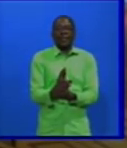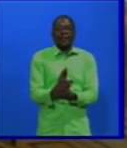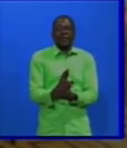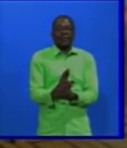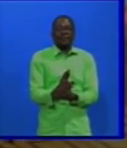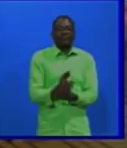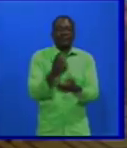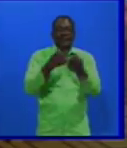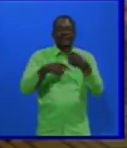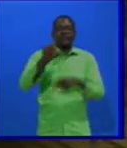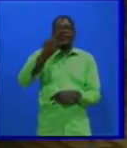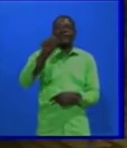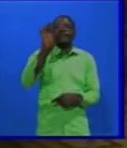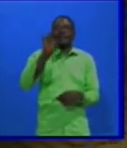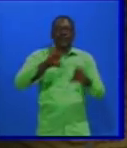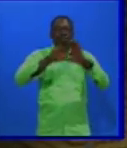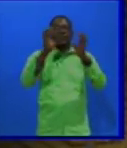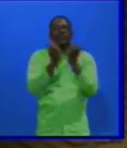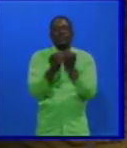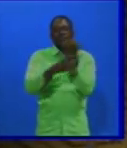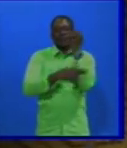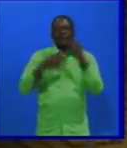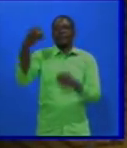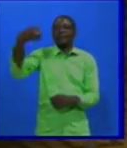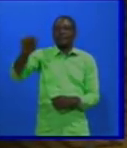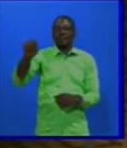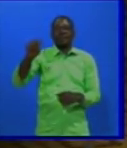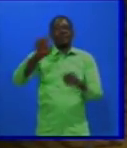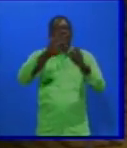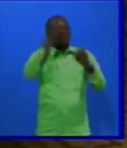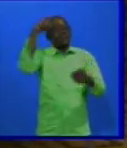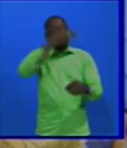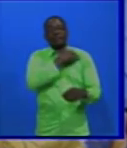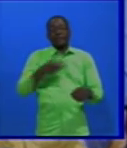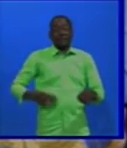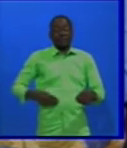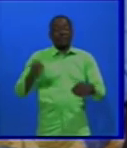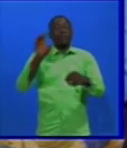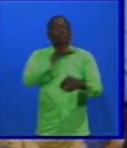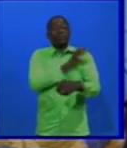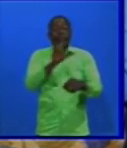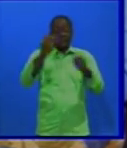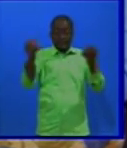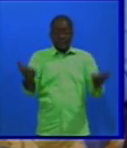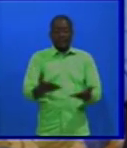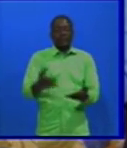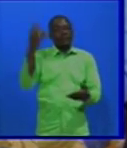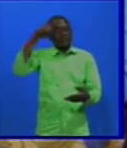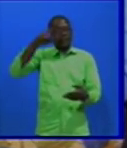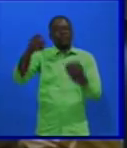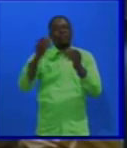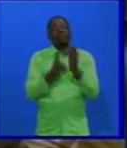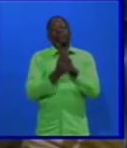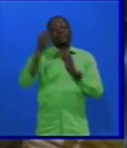Venus des 27 communes de la région de l'Est, ces élus locaux renforcent ici à Fadangourma leur capacité sur la